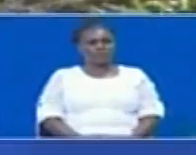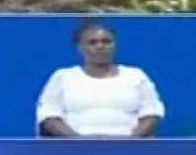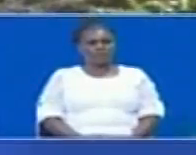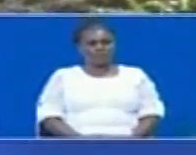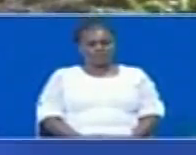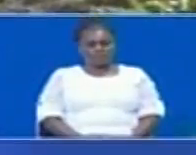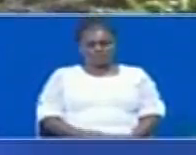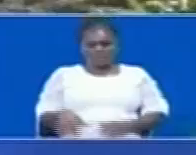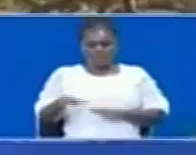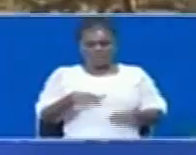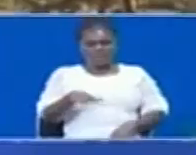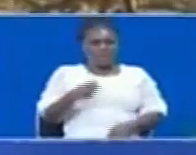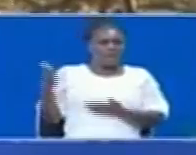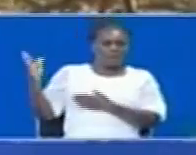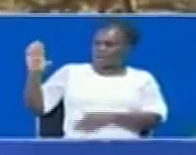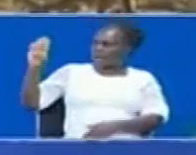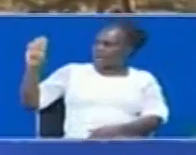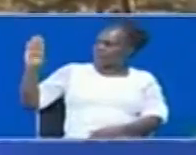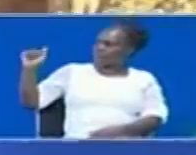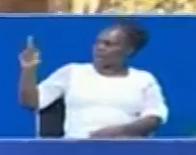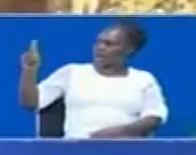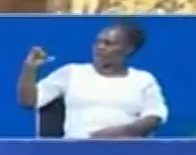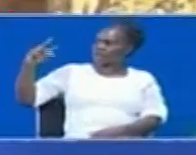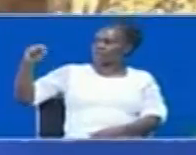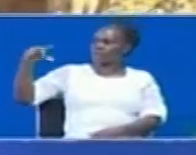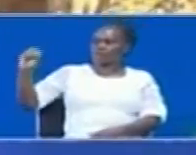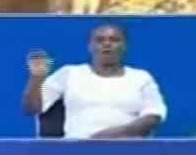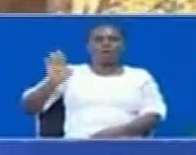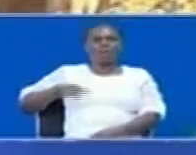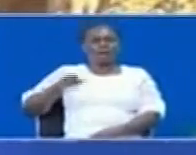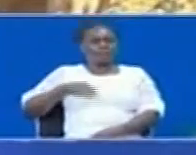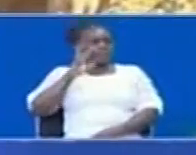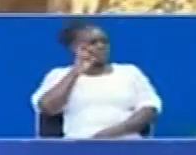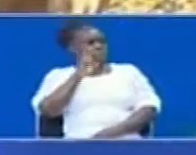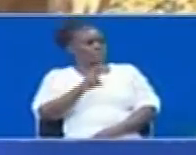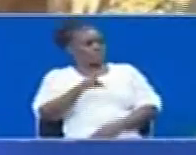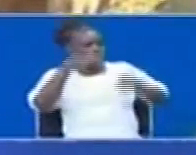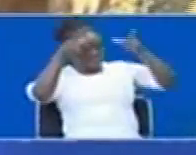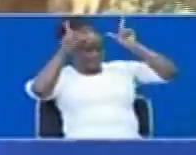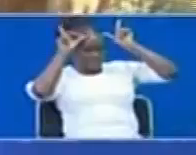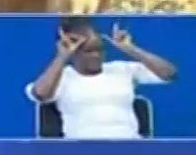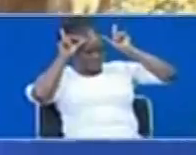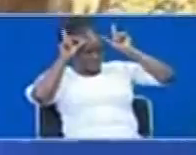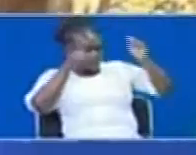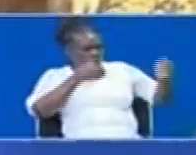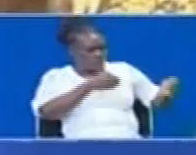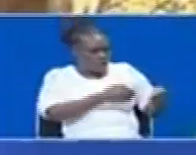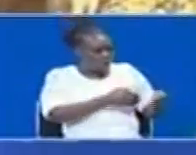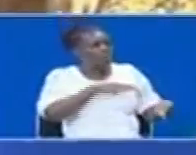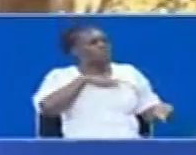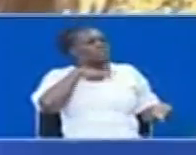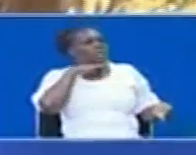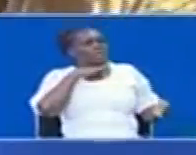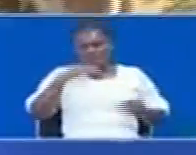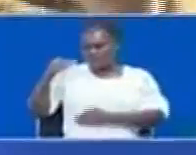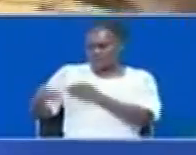Eneo la Baruesa, kaunti ya Baringo, Mama Talache Lugo anatazama ng'ombe wake kikodolea macho mauti.